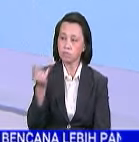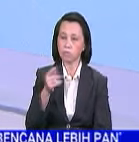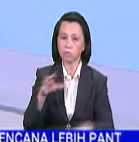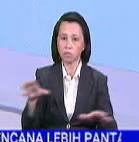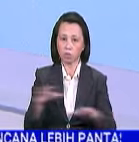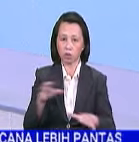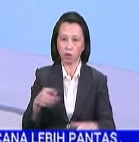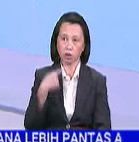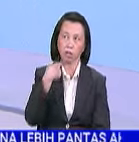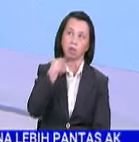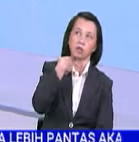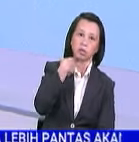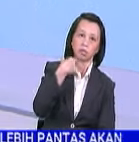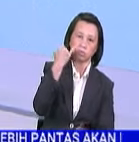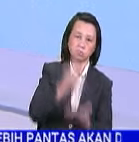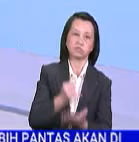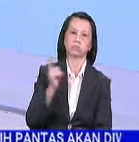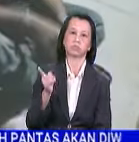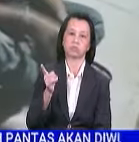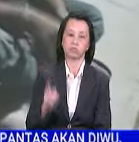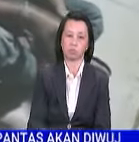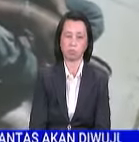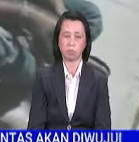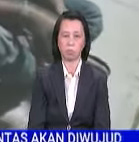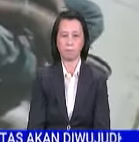melakukan ugutan jenayah.